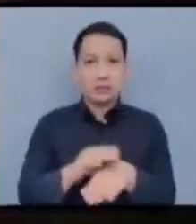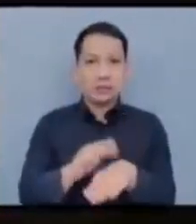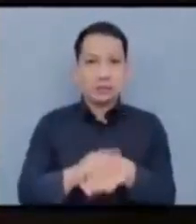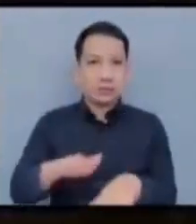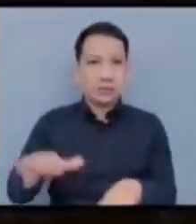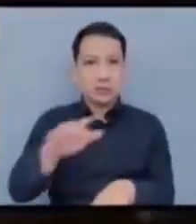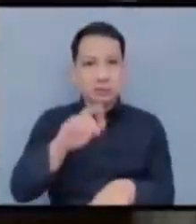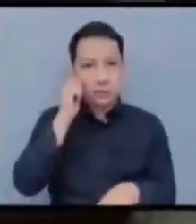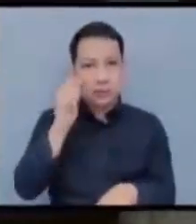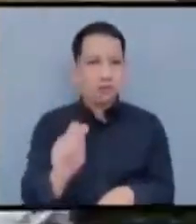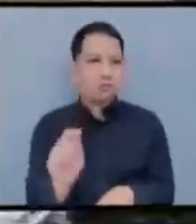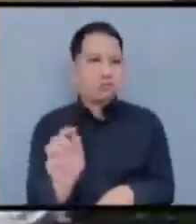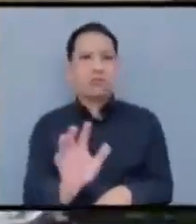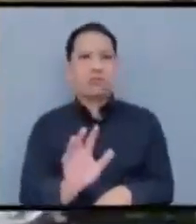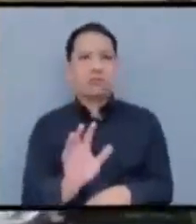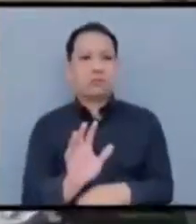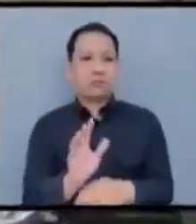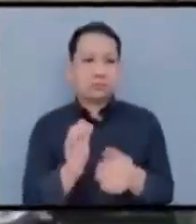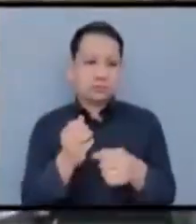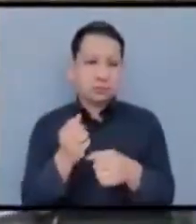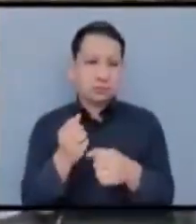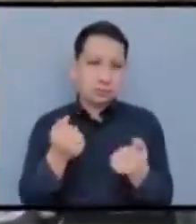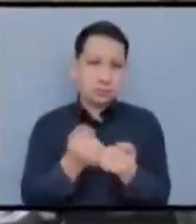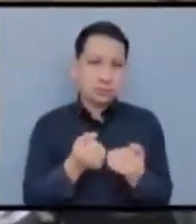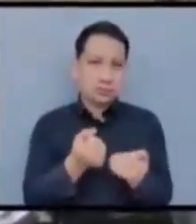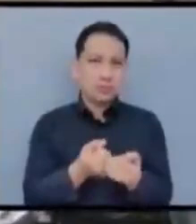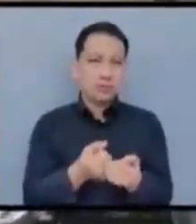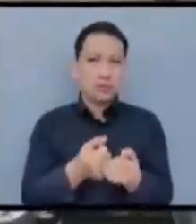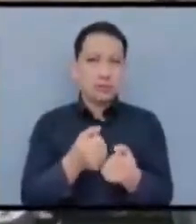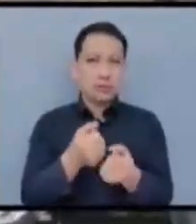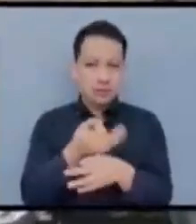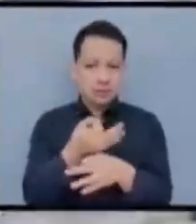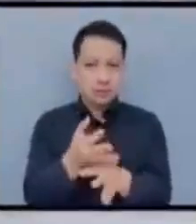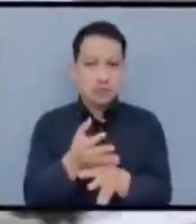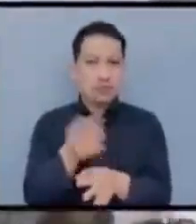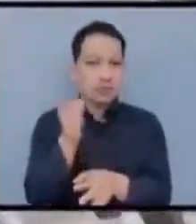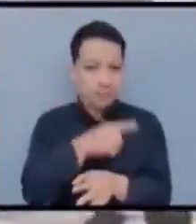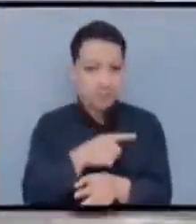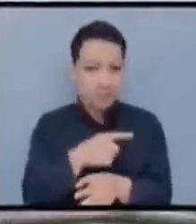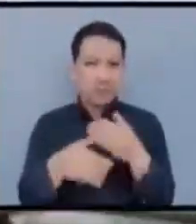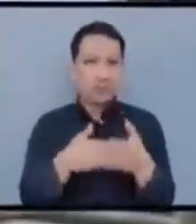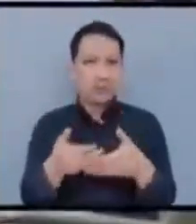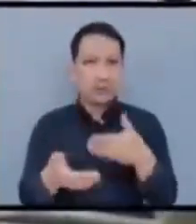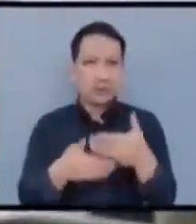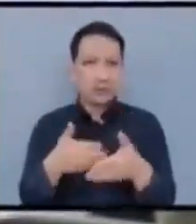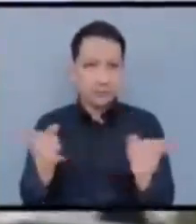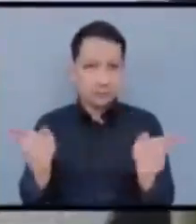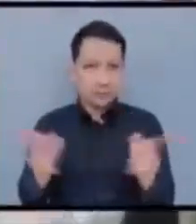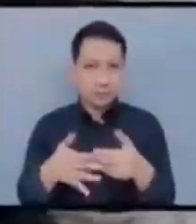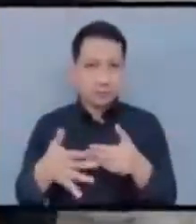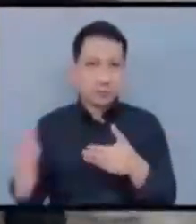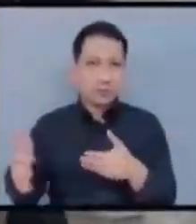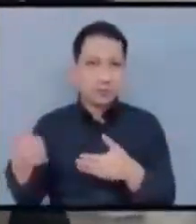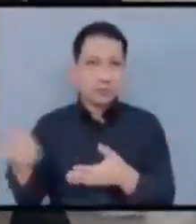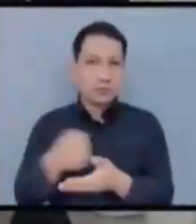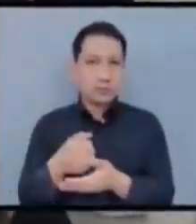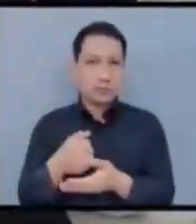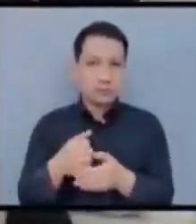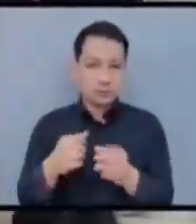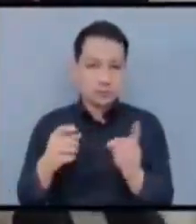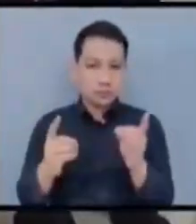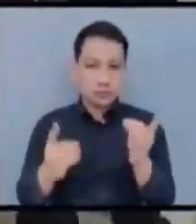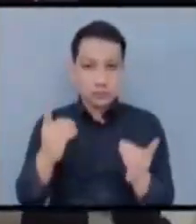huwag tangkilikin ang fixer. Git ng opisyal, hindi dapat idinadaan sa shortcut ang pagkuha ng driver's license at